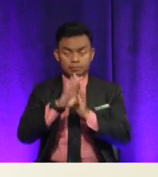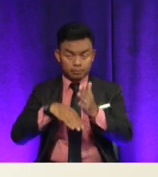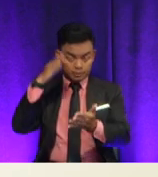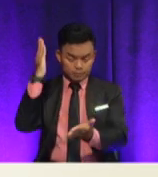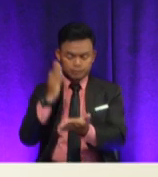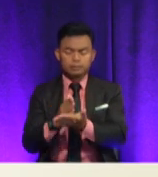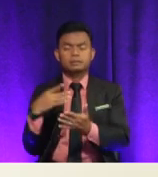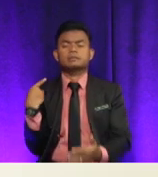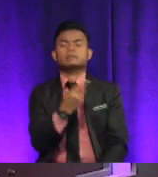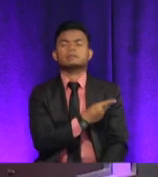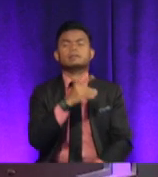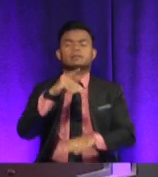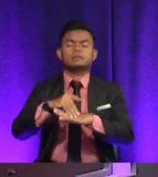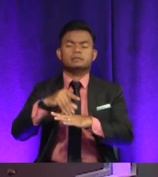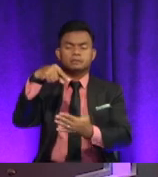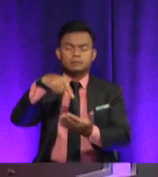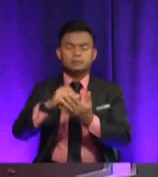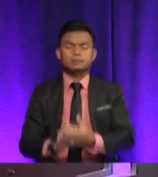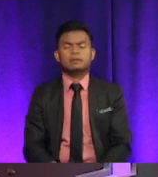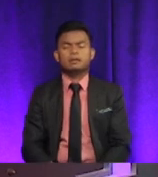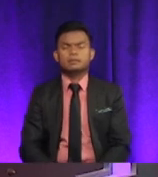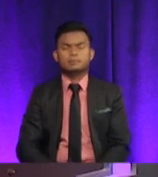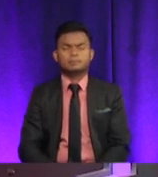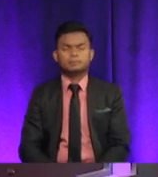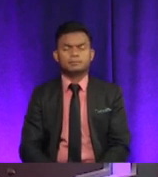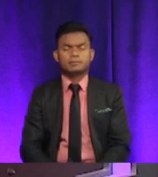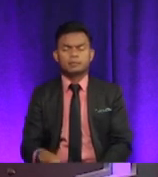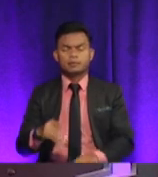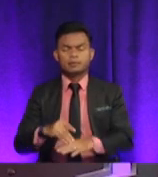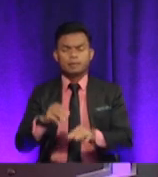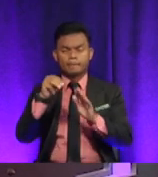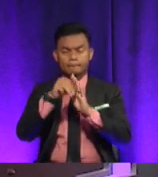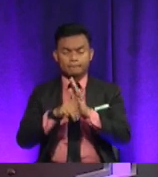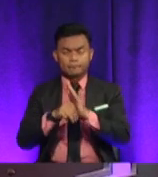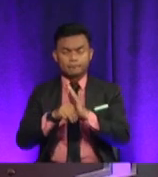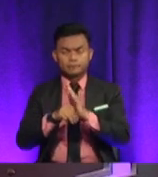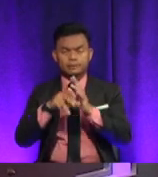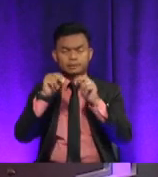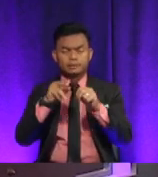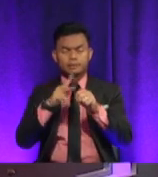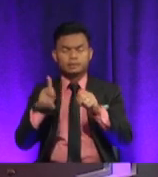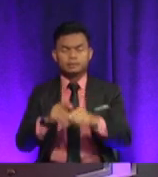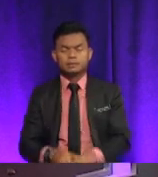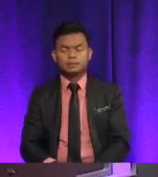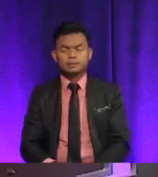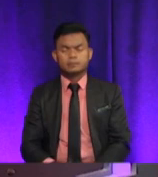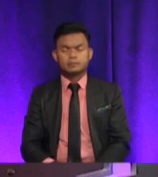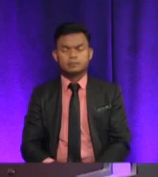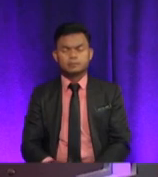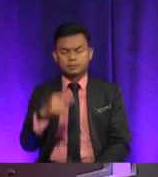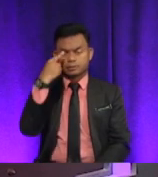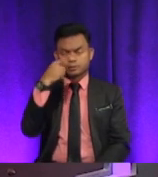telah memberitahu kepada menteri-menterinya kayaknya dia menikahkan supaya berhenti rehat untuk Oke